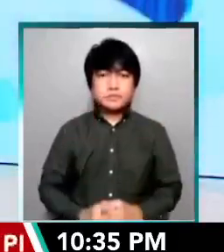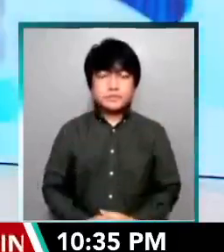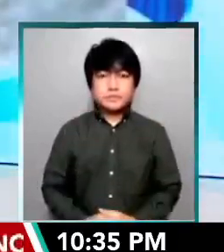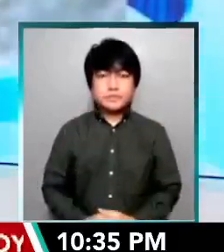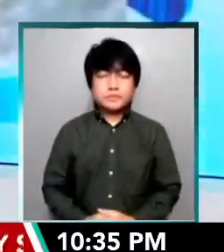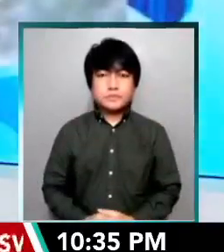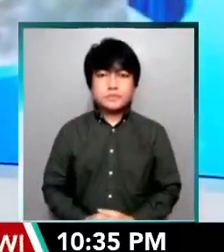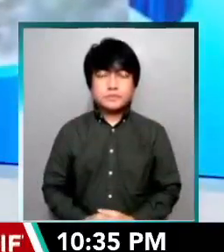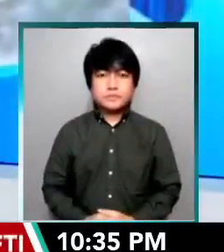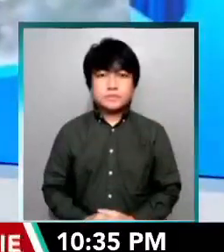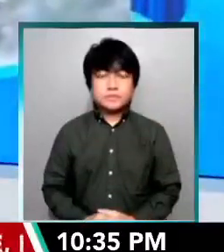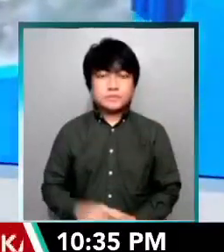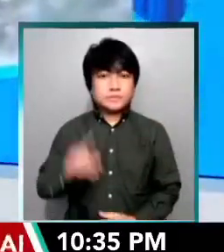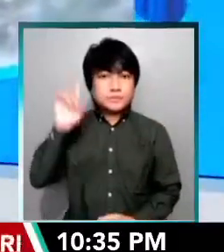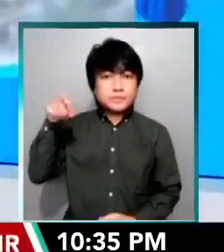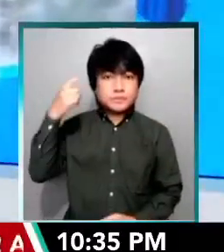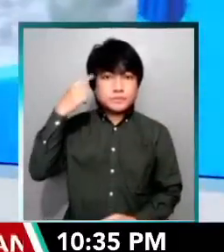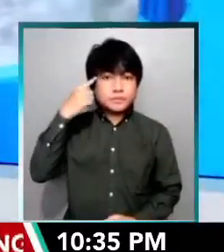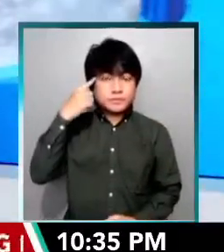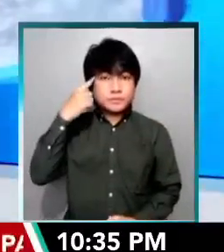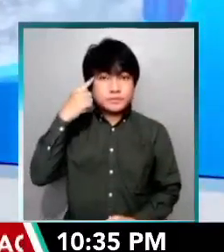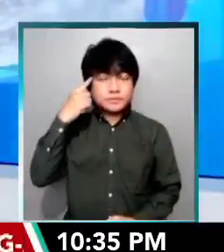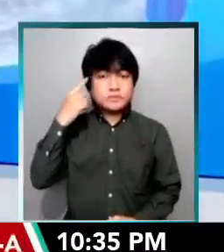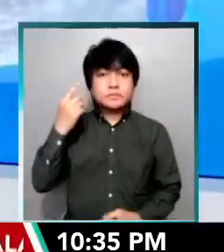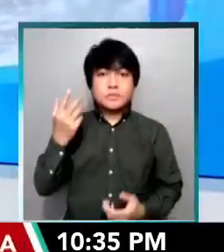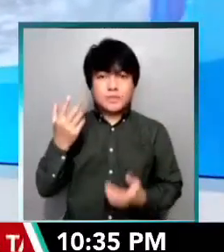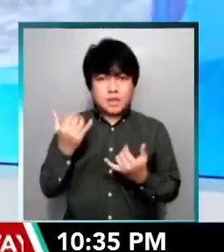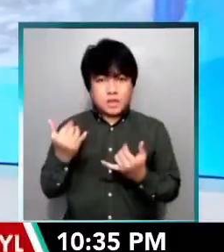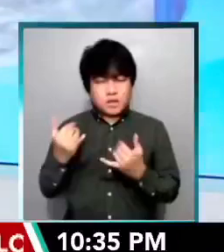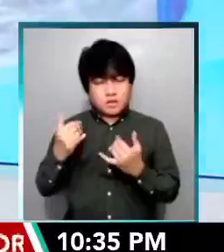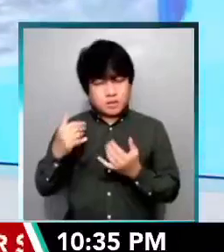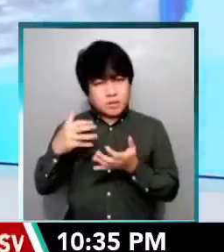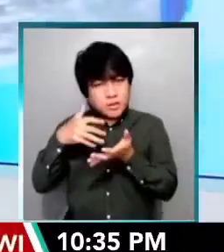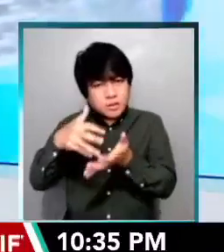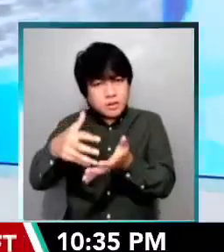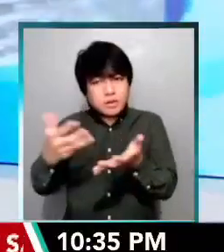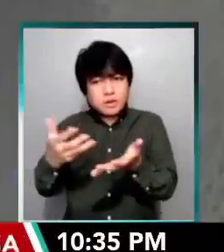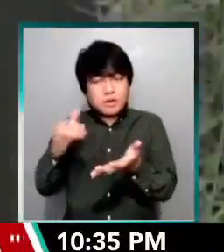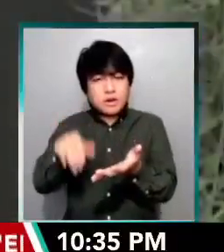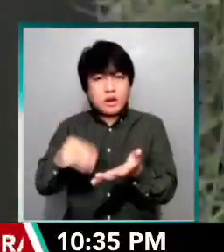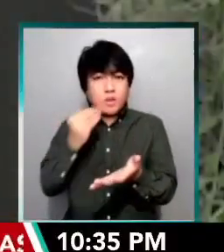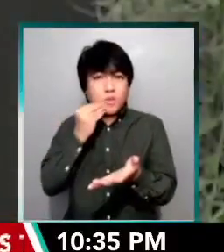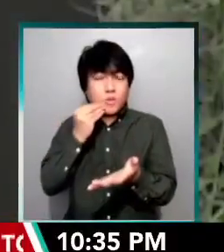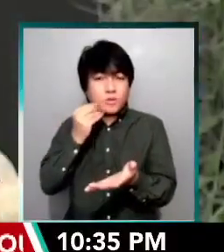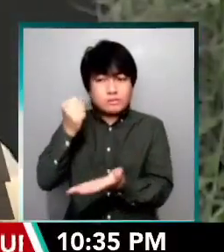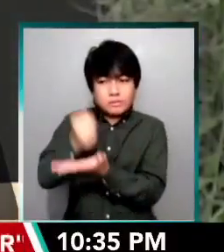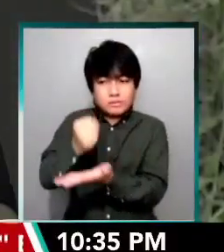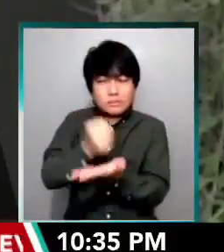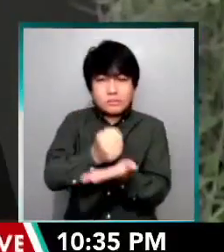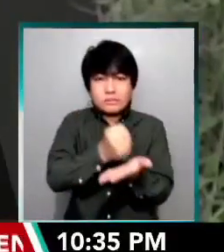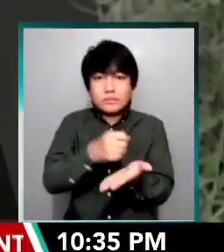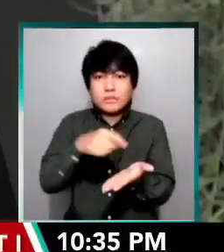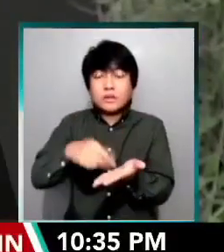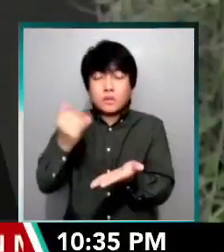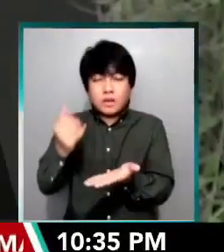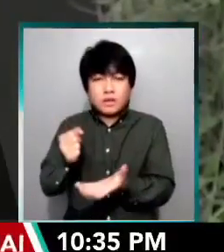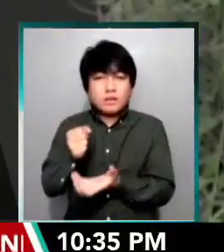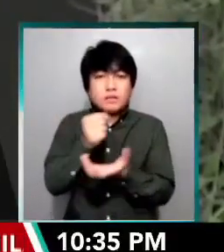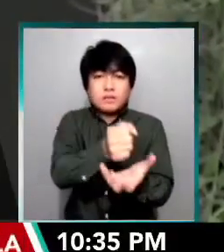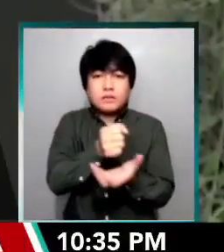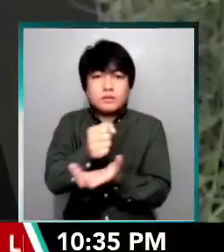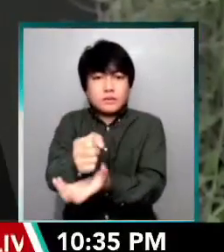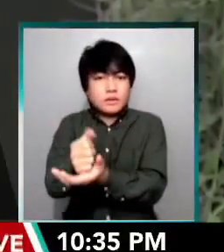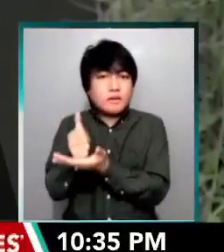Pinag-aaralan ng gobyerno ang pamamahagi ng food stamps bilang ayuda sa mga mahihirap. Ayon kay Pangulong Bongbong Marcos, layo ng